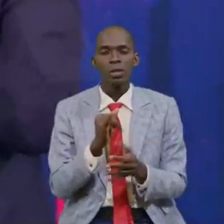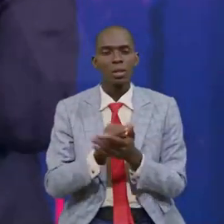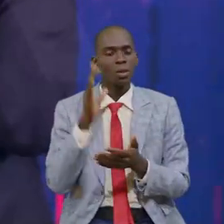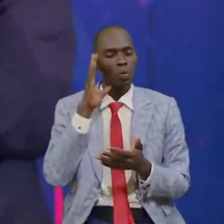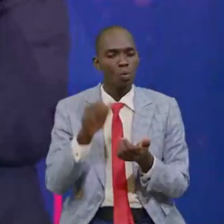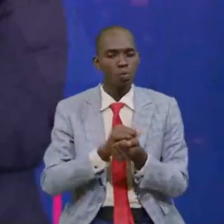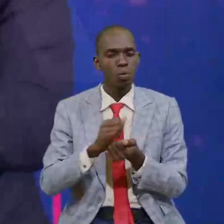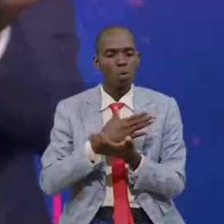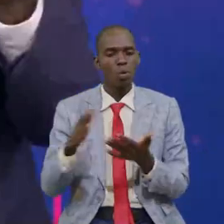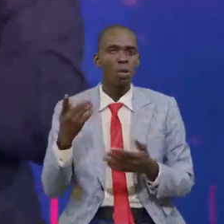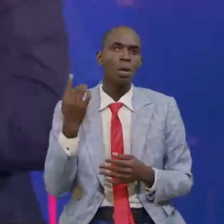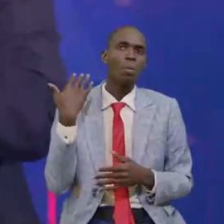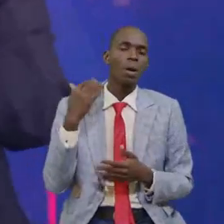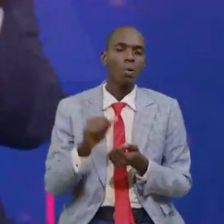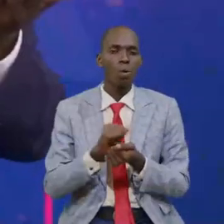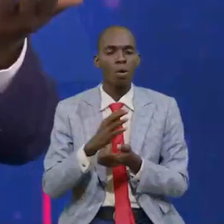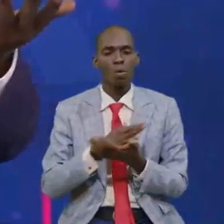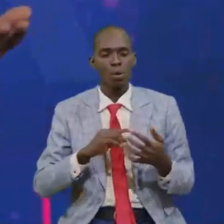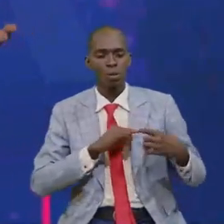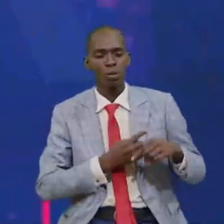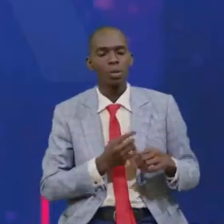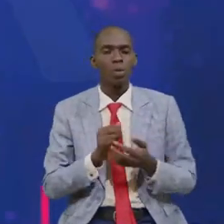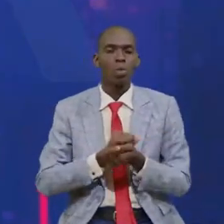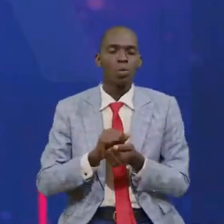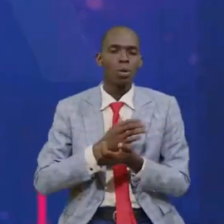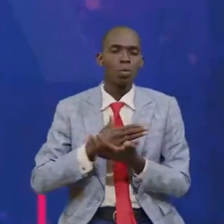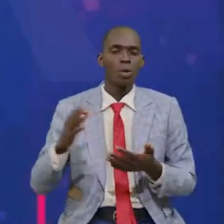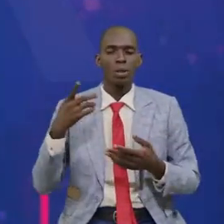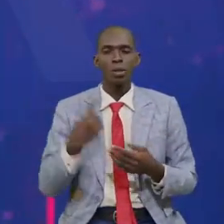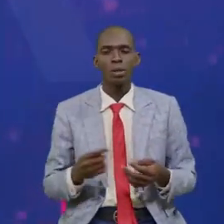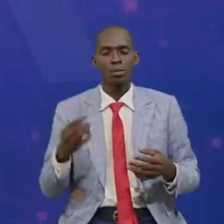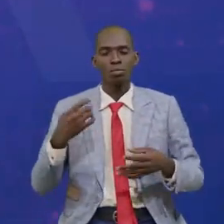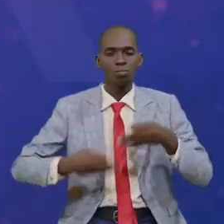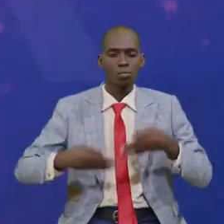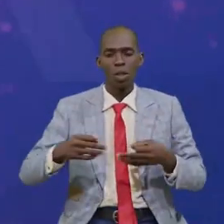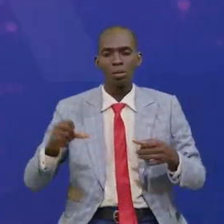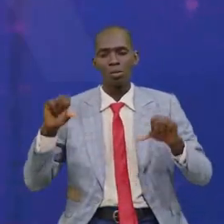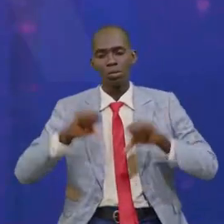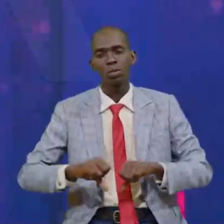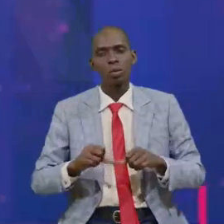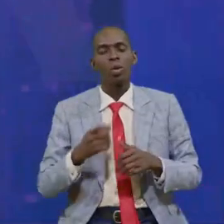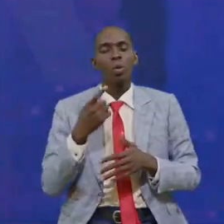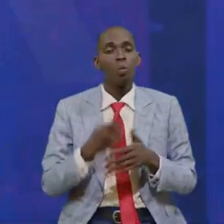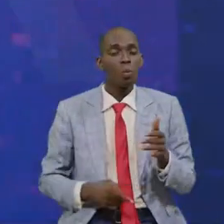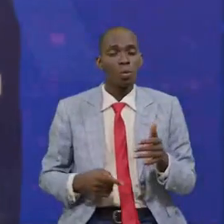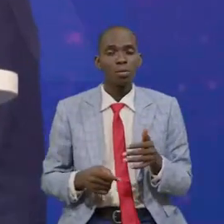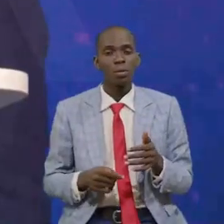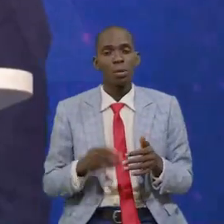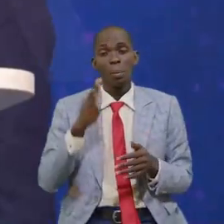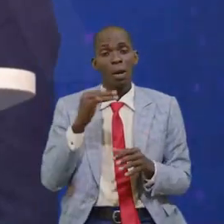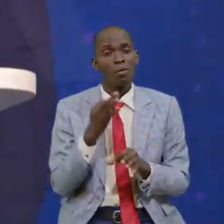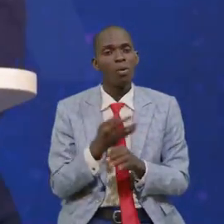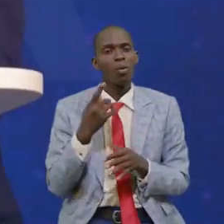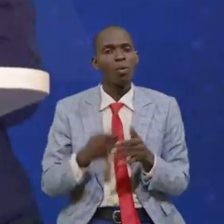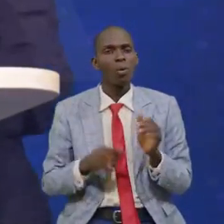le passé, effacer la culpabilité, effacer la condamnation par la foi. Qu'est-ce que je dirais encore